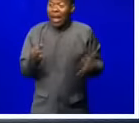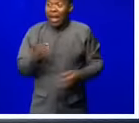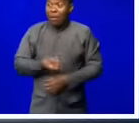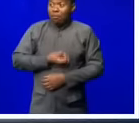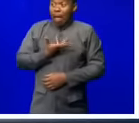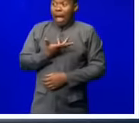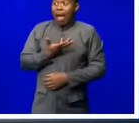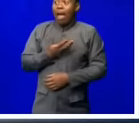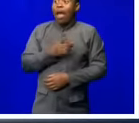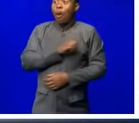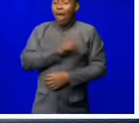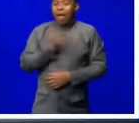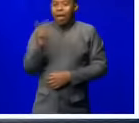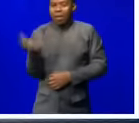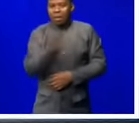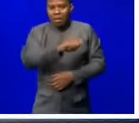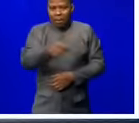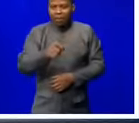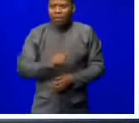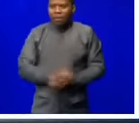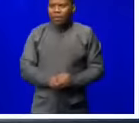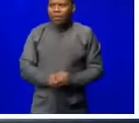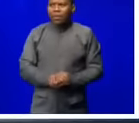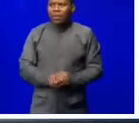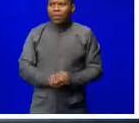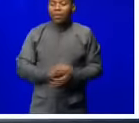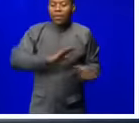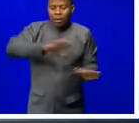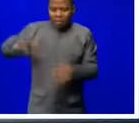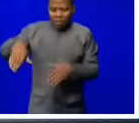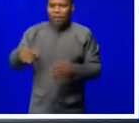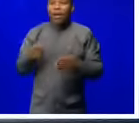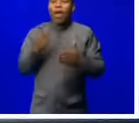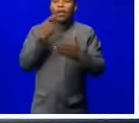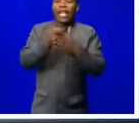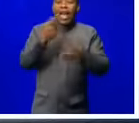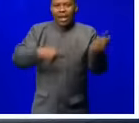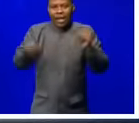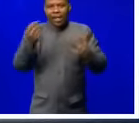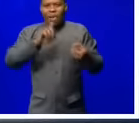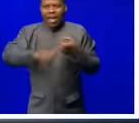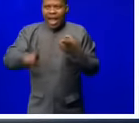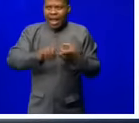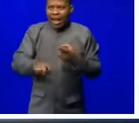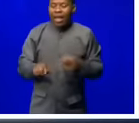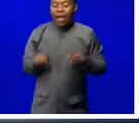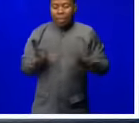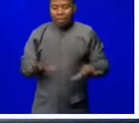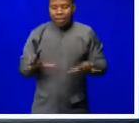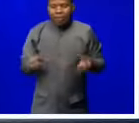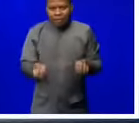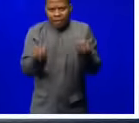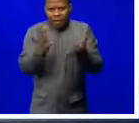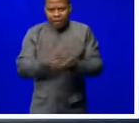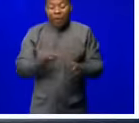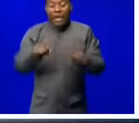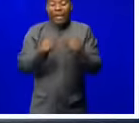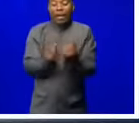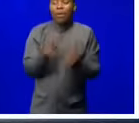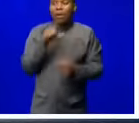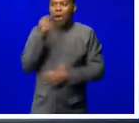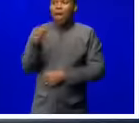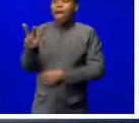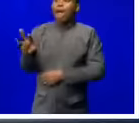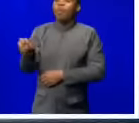bemidlalo welibhola lemphebeto kanzike sitawubuka tekuthenga nekuthengiswa kwabadlali letentekako ekakhulukade evenel laseNgilandi liqembu